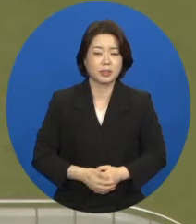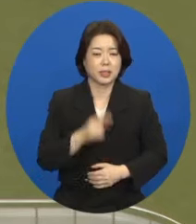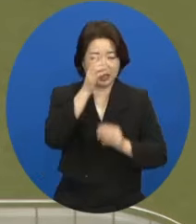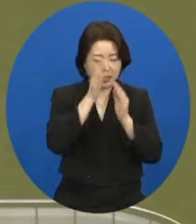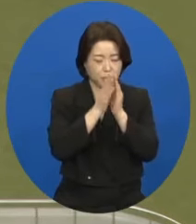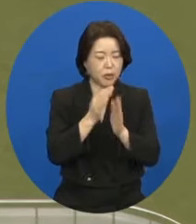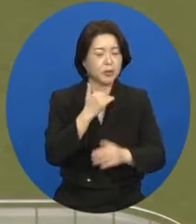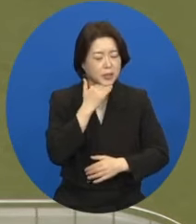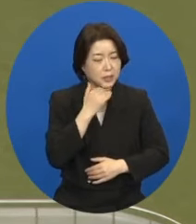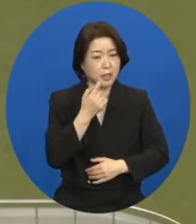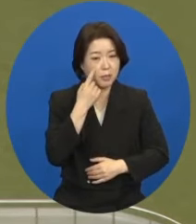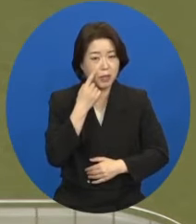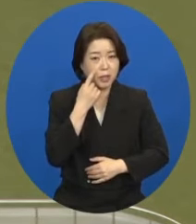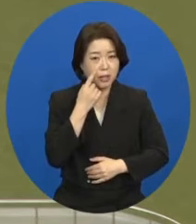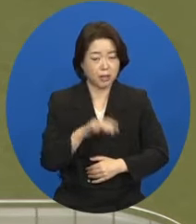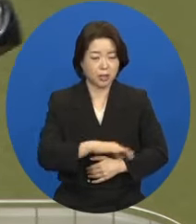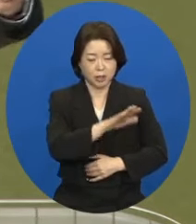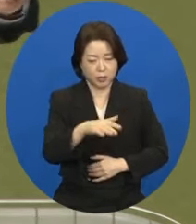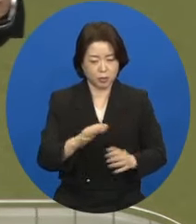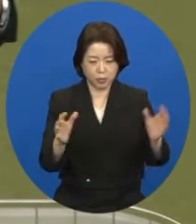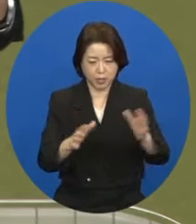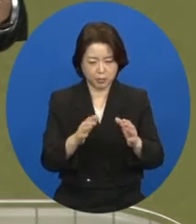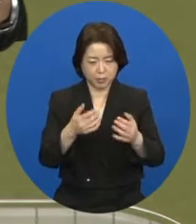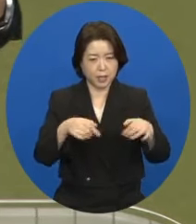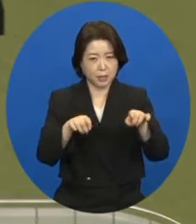기도합시다 해서 이제 기도를 해드리고